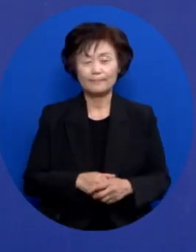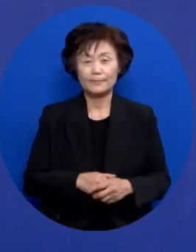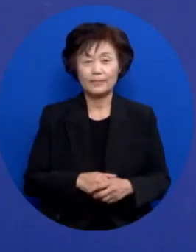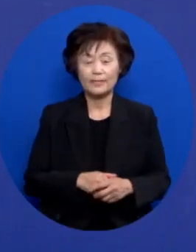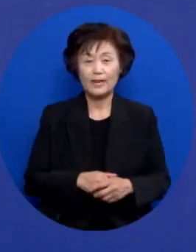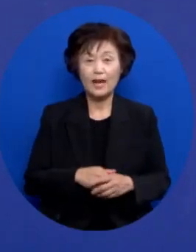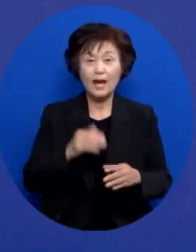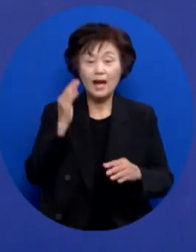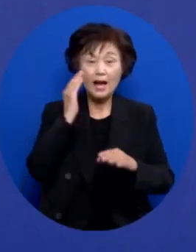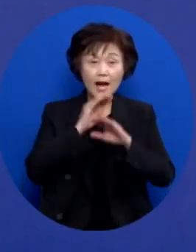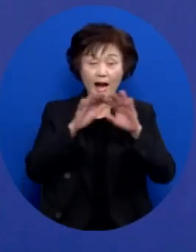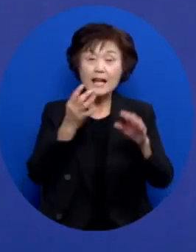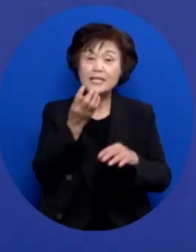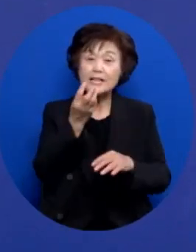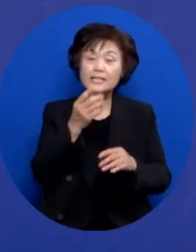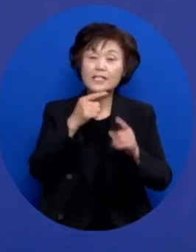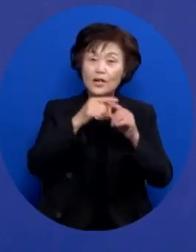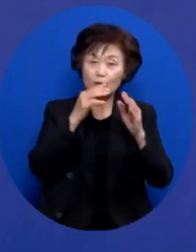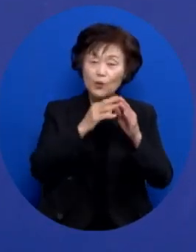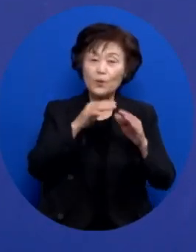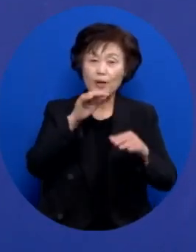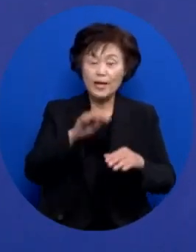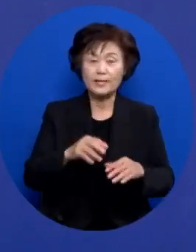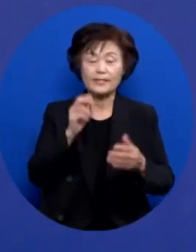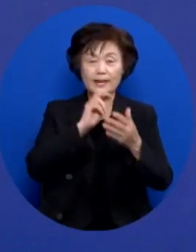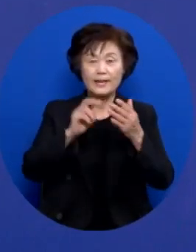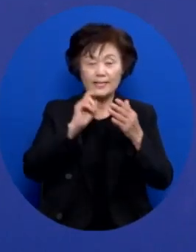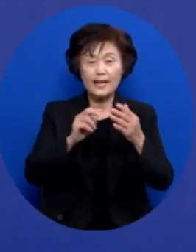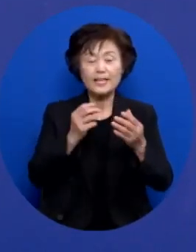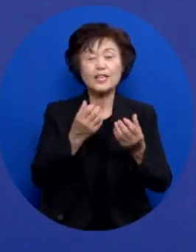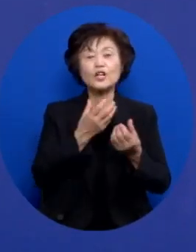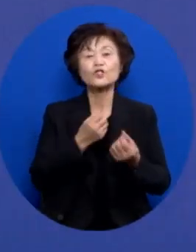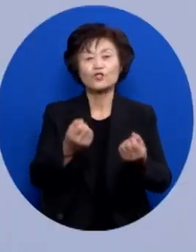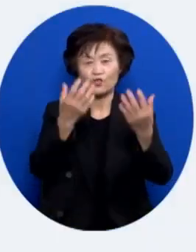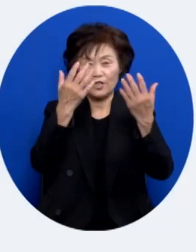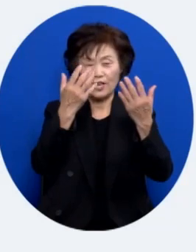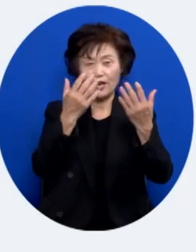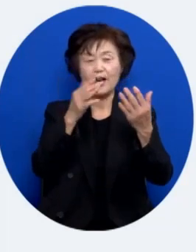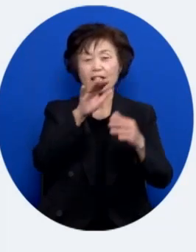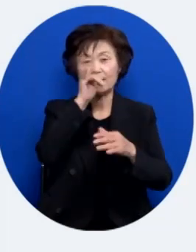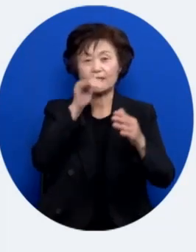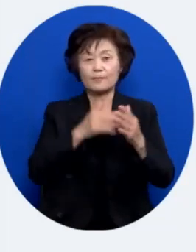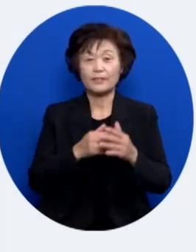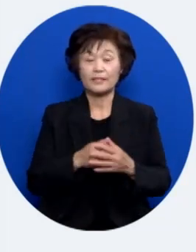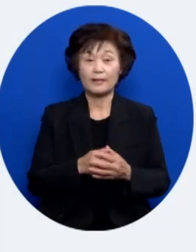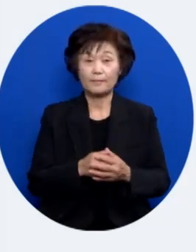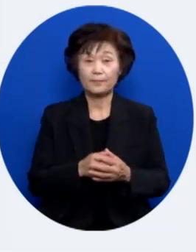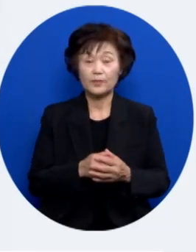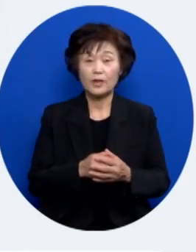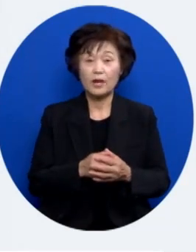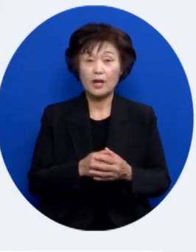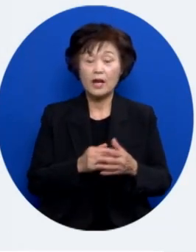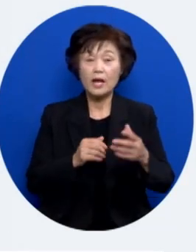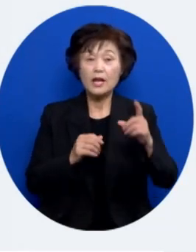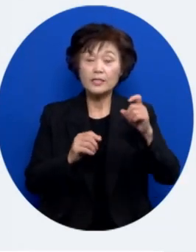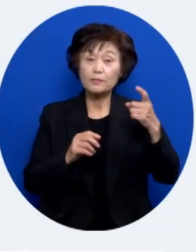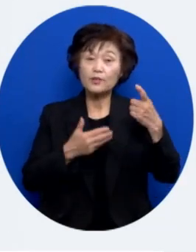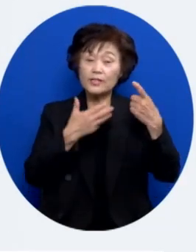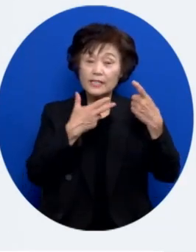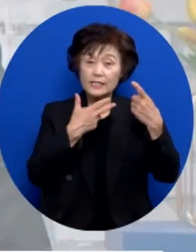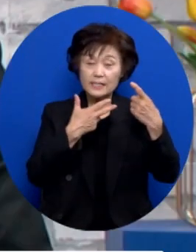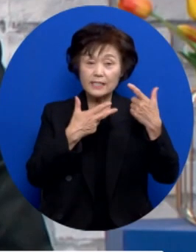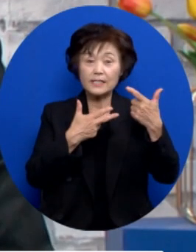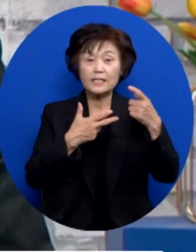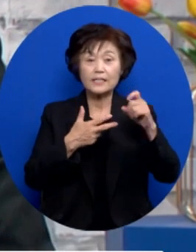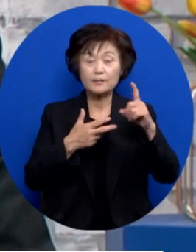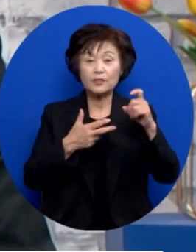하늘씨앗 교회가 하늘씨앗 신부름 찬양 축제를 개최합니다 오늘 7일 CS 컨벤션 홀에서